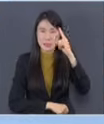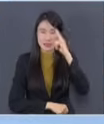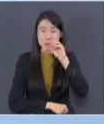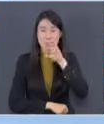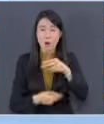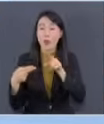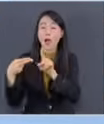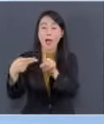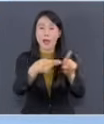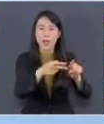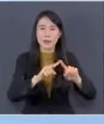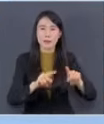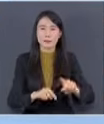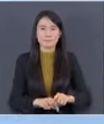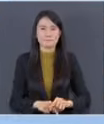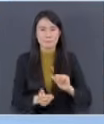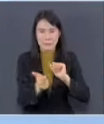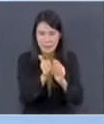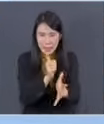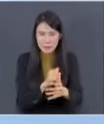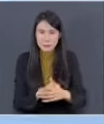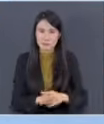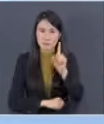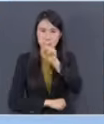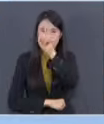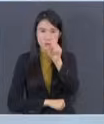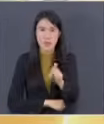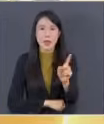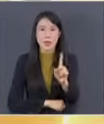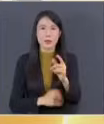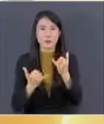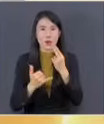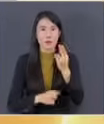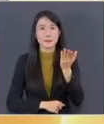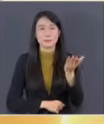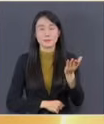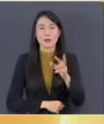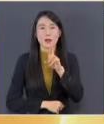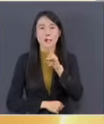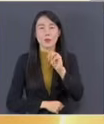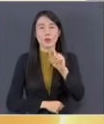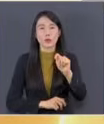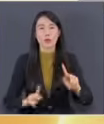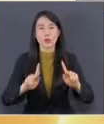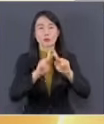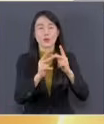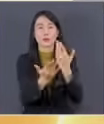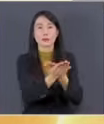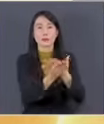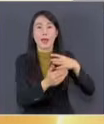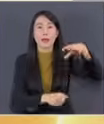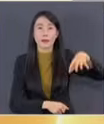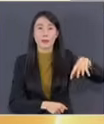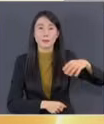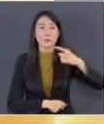าวตายแล้วนะฮะล็อกเกอร์เป็นสายวัวหรือเปล่าทำไมถึงไม่ทันเรื่องนี้คุณจุลพันธ์อมรวิวัฒน์รัฐมนตรีช่วยว่าการกระทรวงการคลังบอกแบบนี้